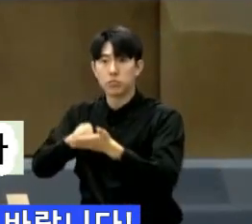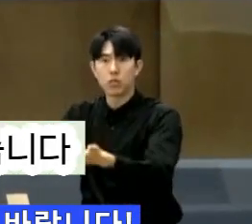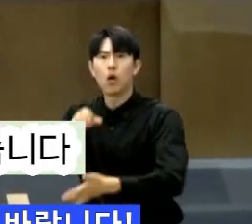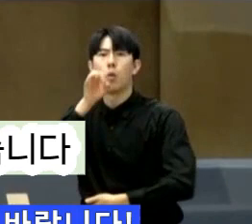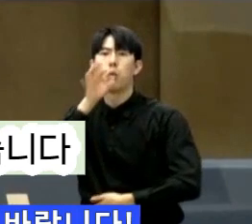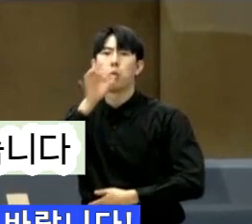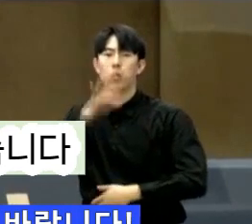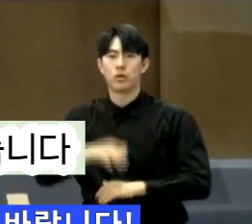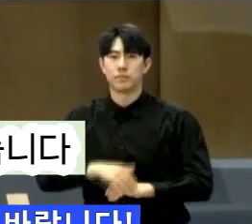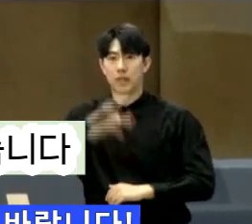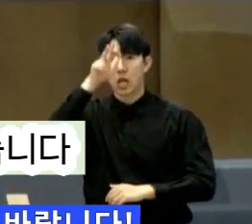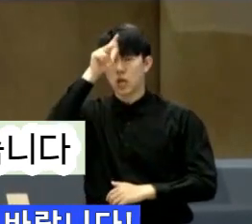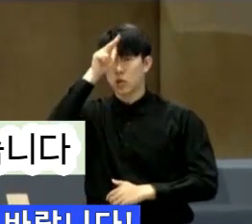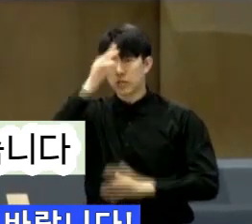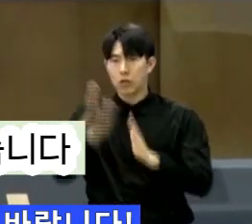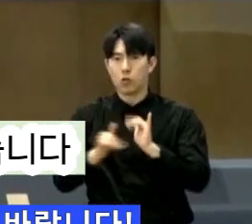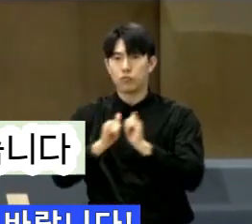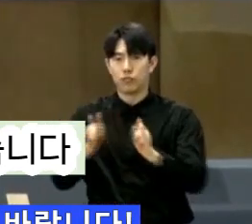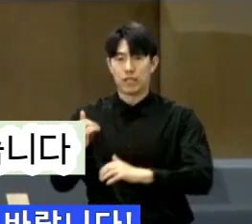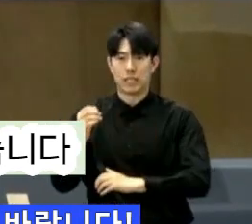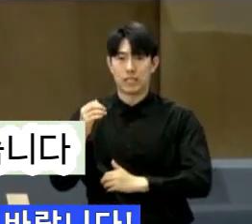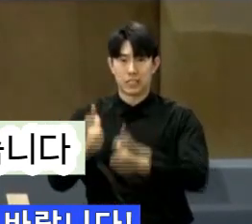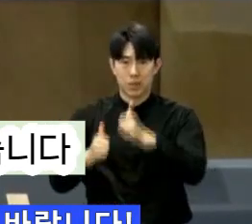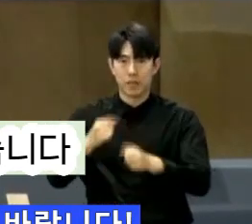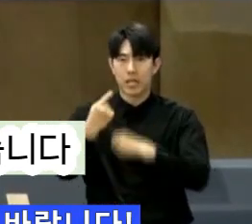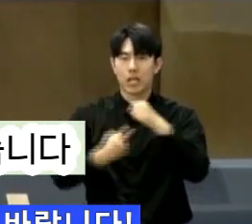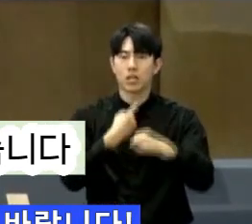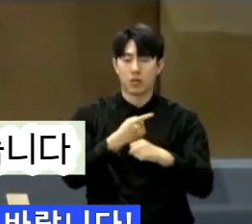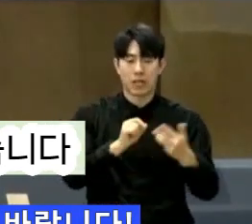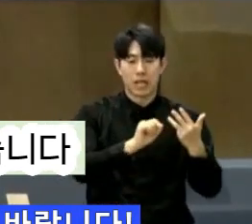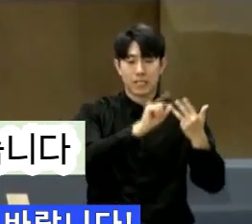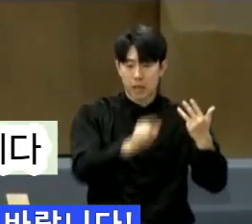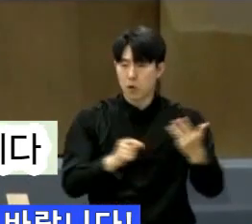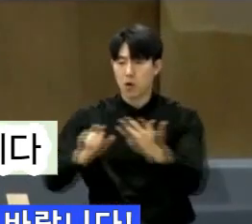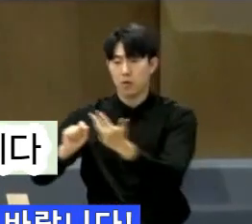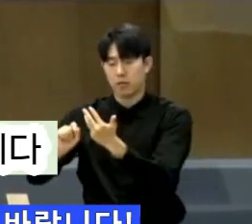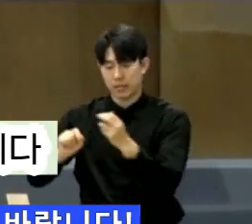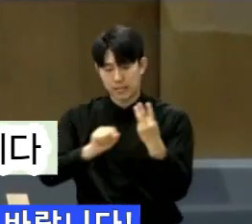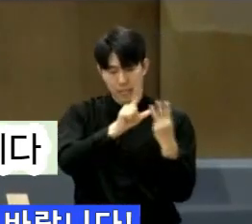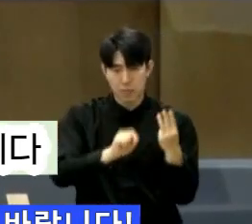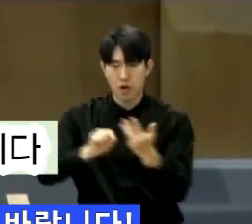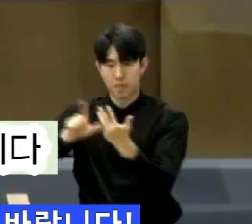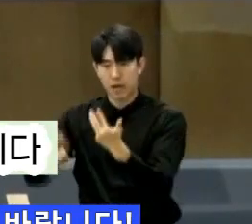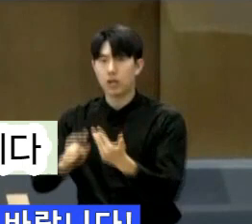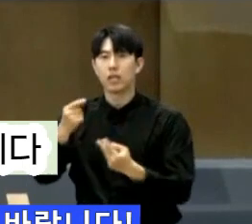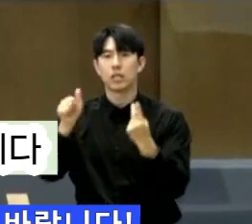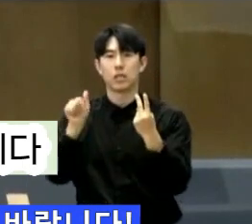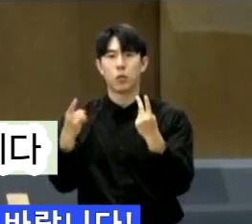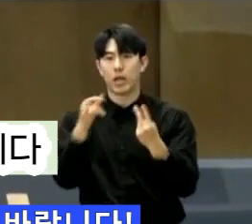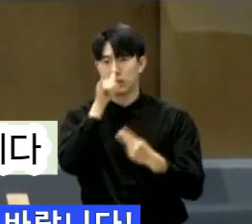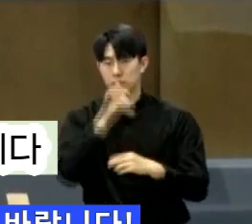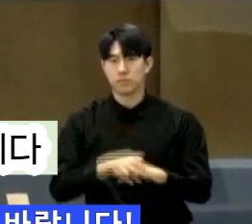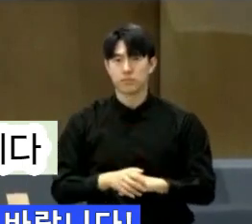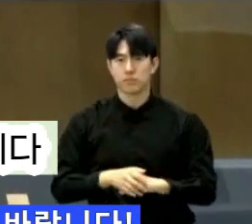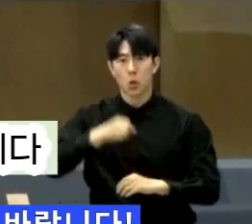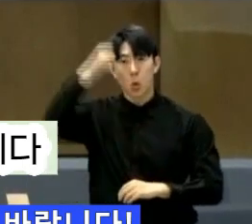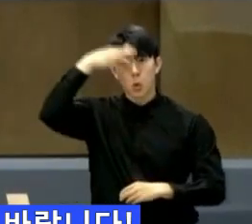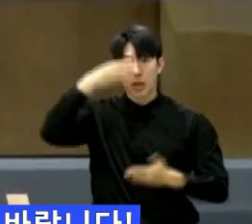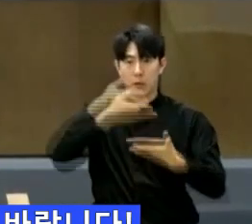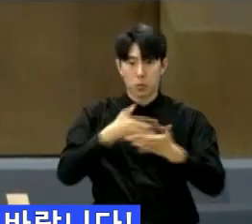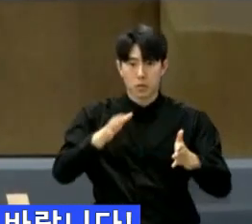불가능합니다. 경찰공무원 시험은 1년에 2번, 3월과 8월에 있습니다. 앞서 경찰사무행정과 고3 교실로